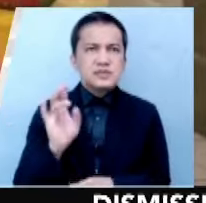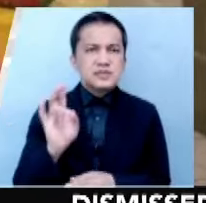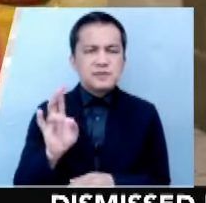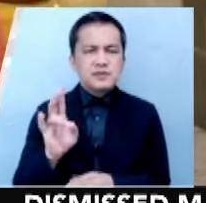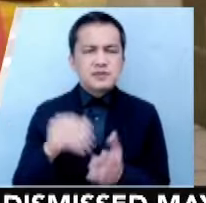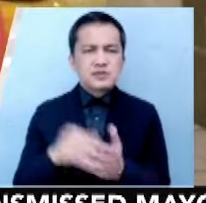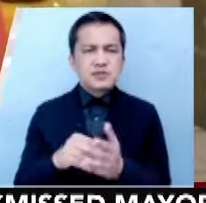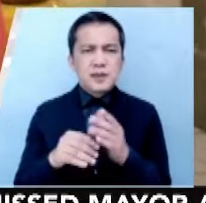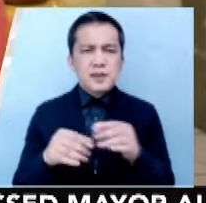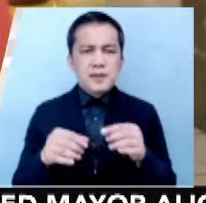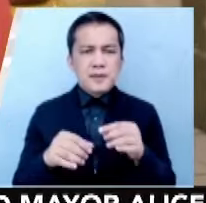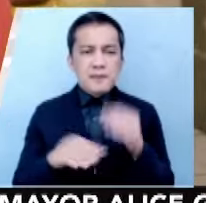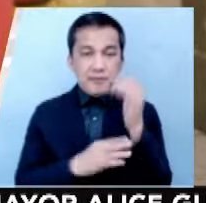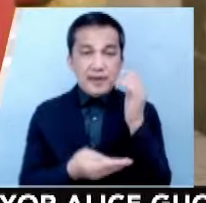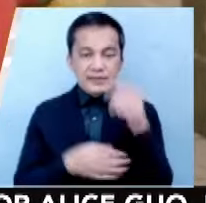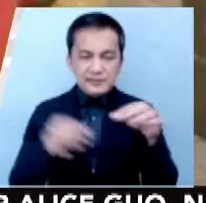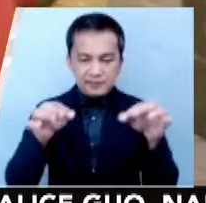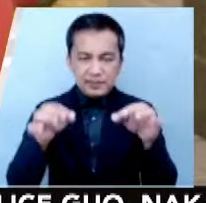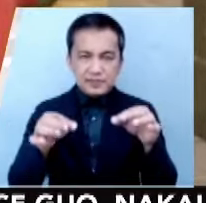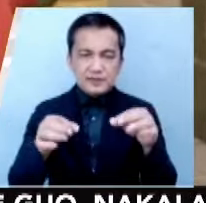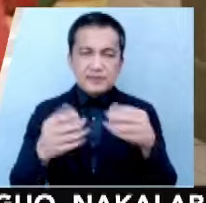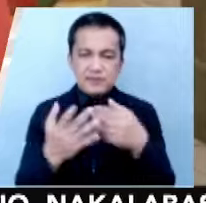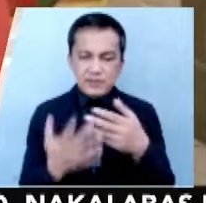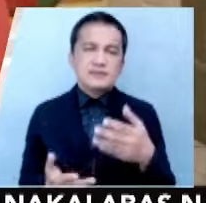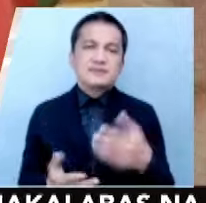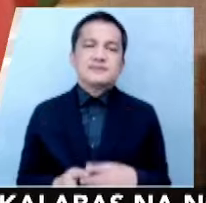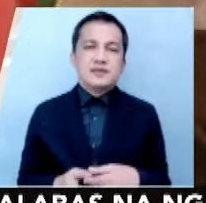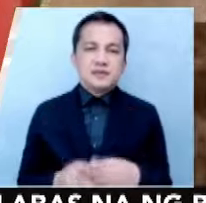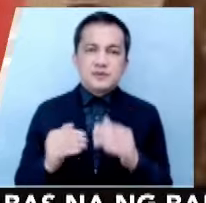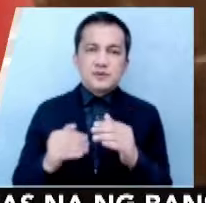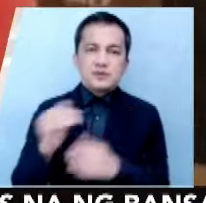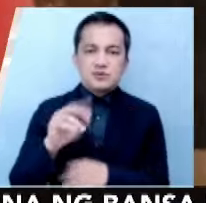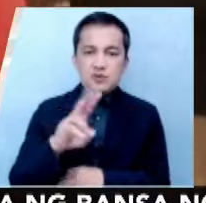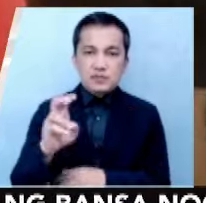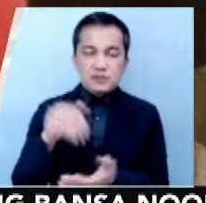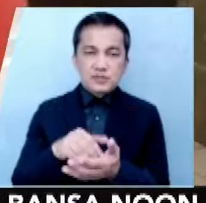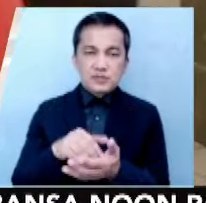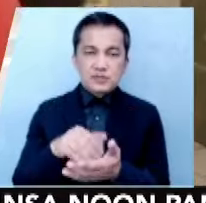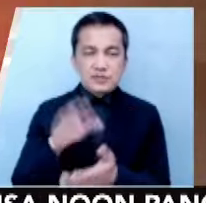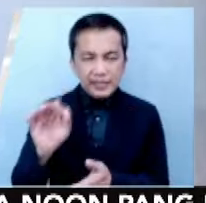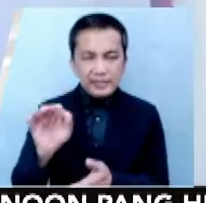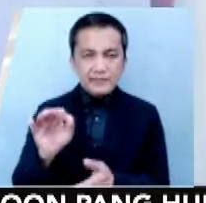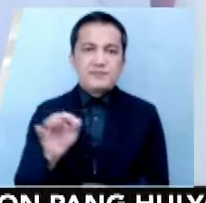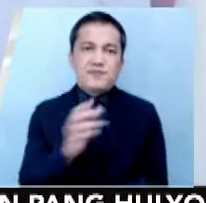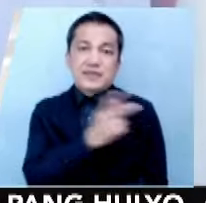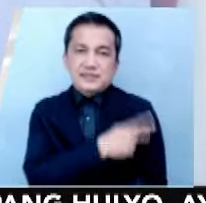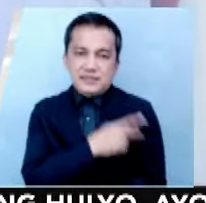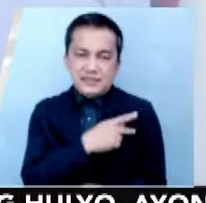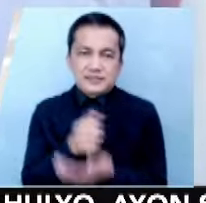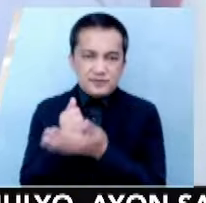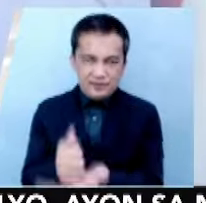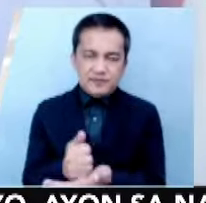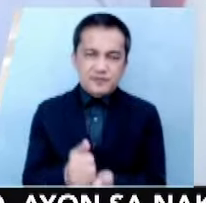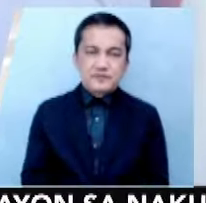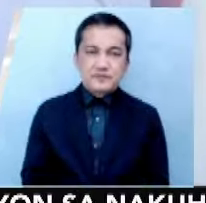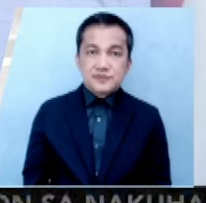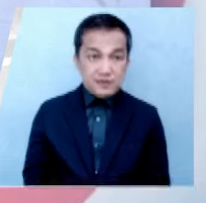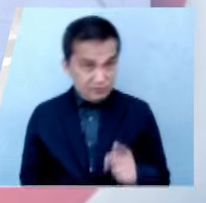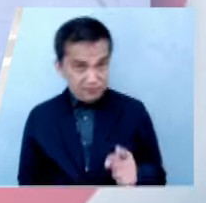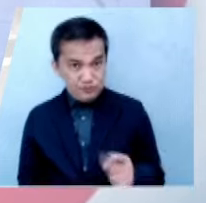At nasa more than 200,009 patients na ang ating natulungan. Sa mga nais pang tumulong, maaari po